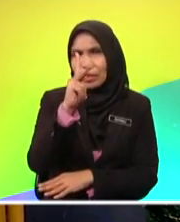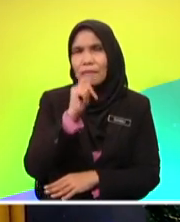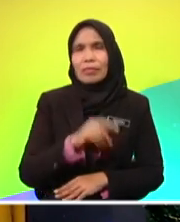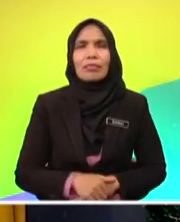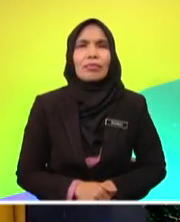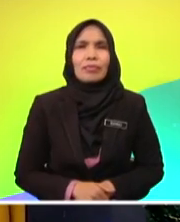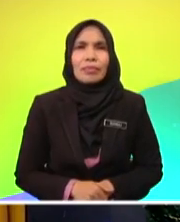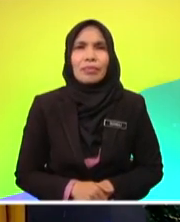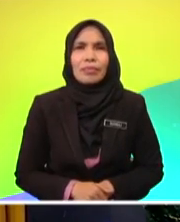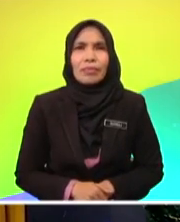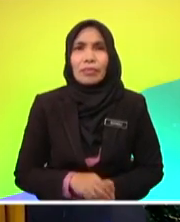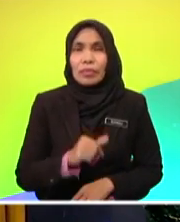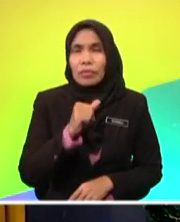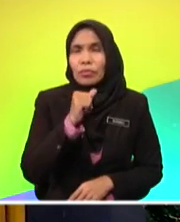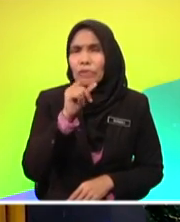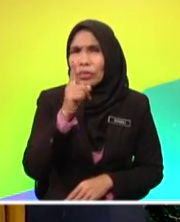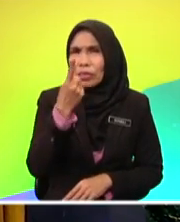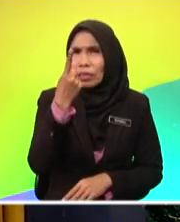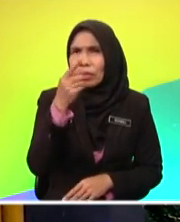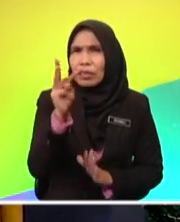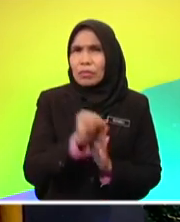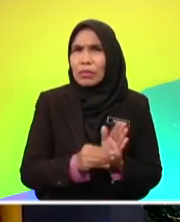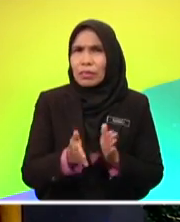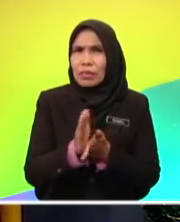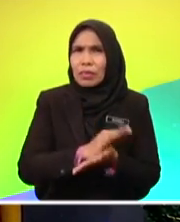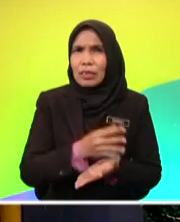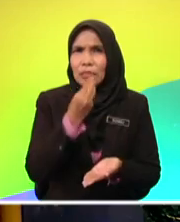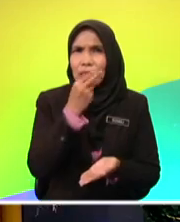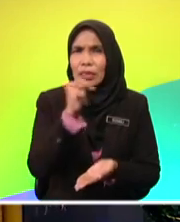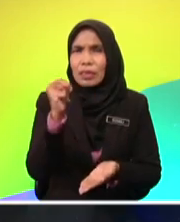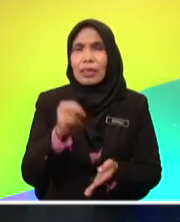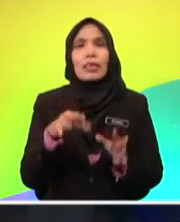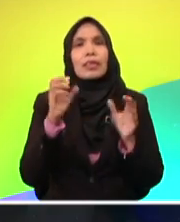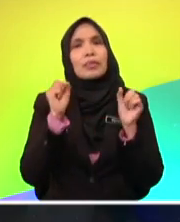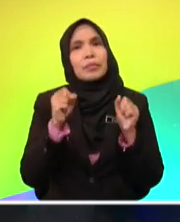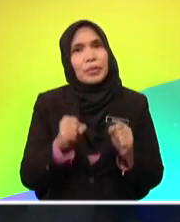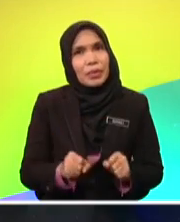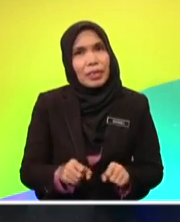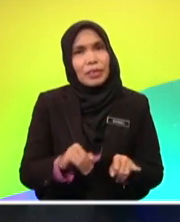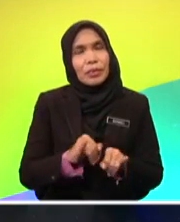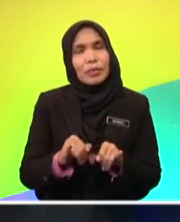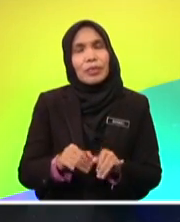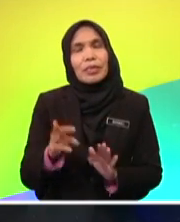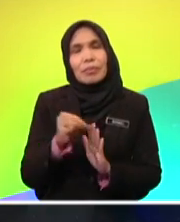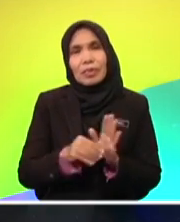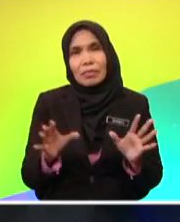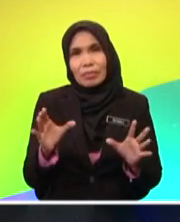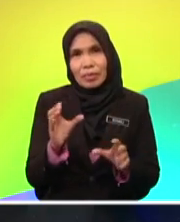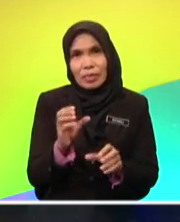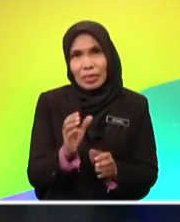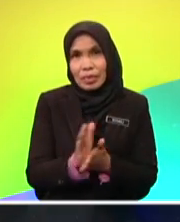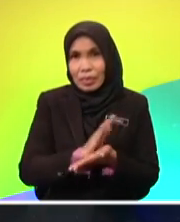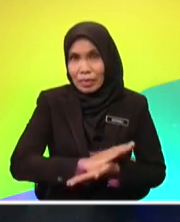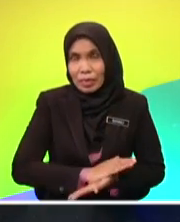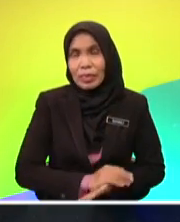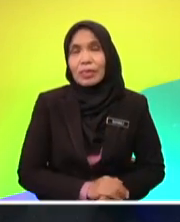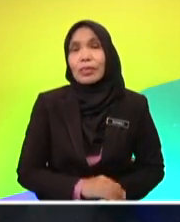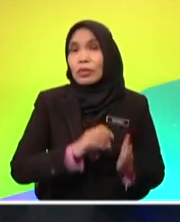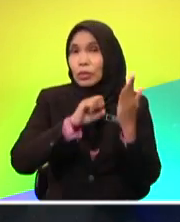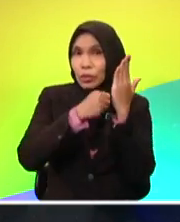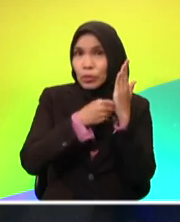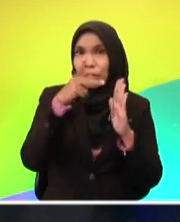ini bukan sahaja menjadi makanan tetapi boleh juga menjadi sumber pendapatan. Okey, contohnya macam mangga ni,